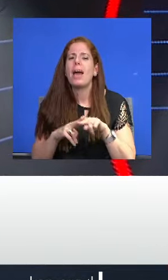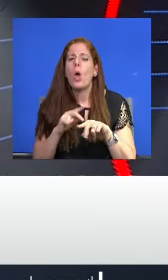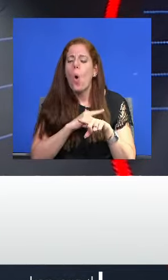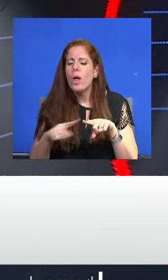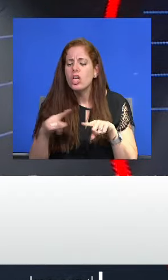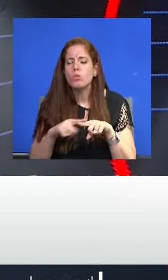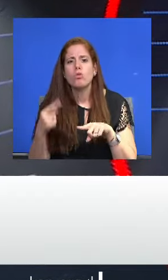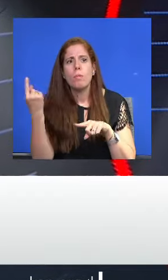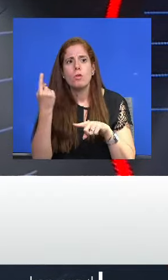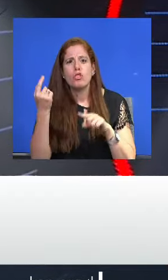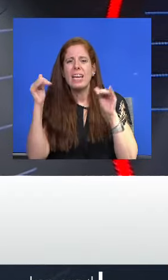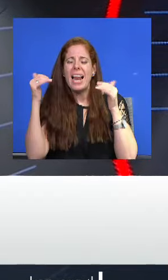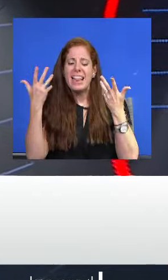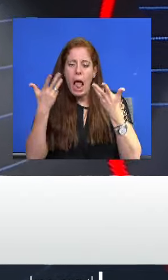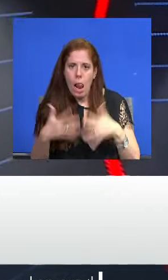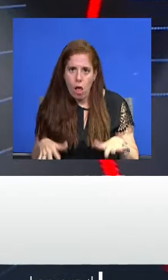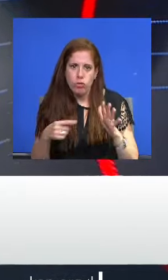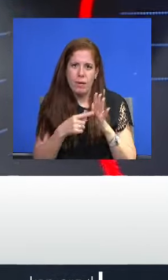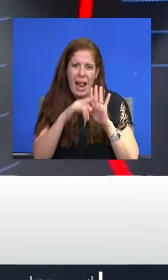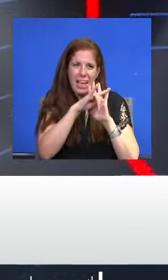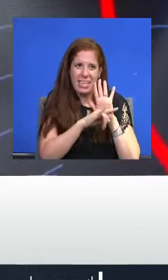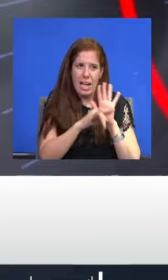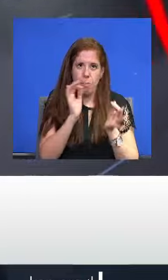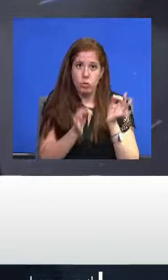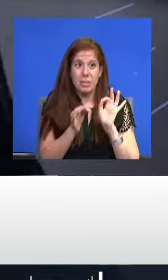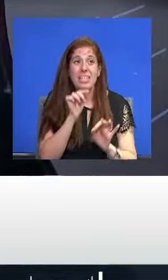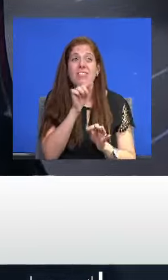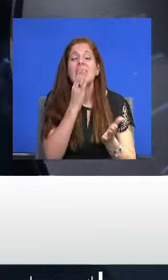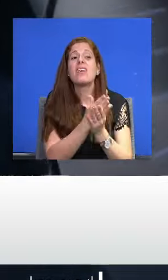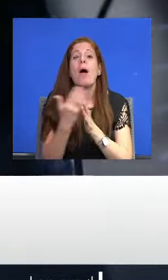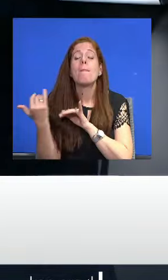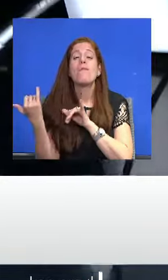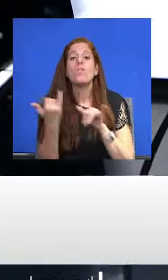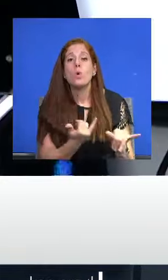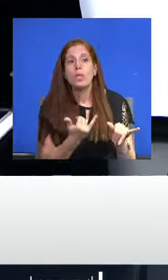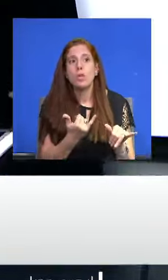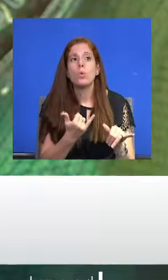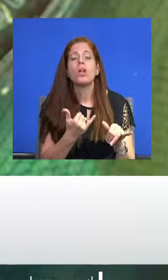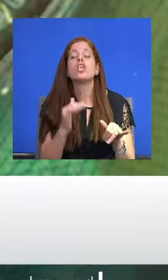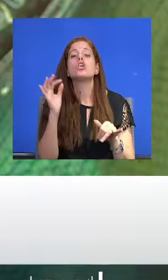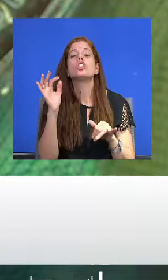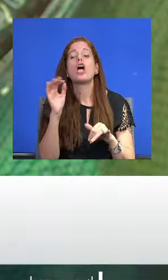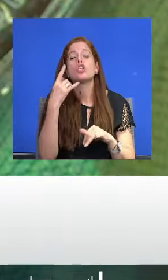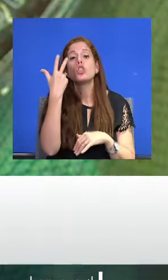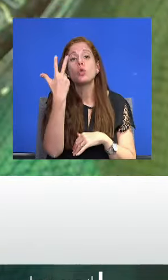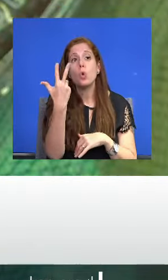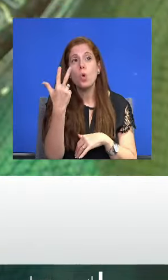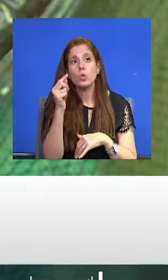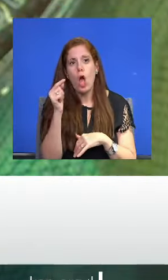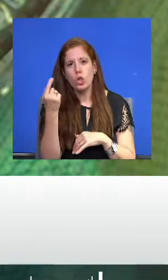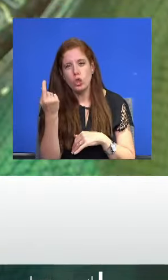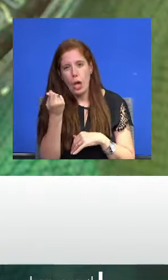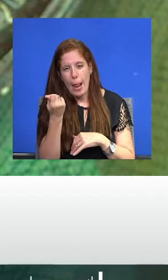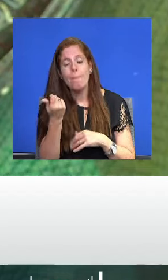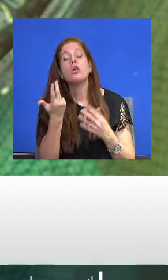נחלש בעקבות החקיקה המשפטית, וזה, כמו שאנחנו רואות על המסך, כבר מביא אותנו לשער יציג של 3.86 שקלים.